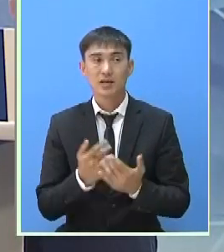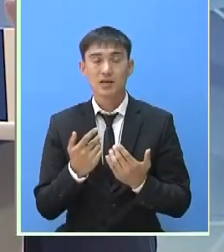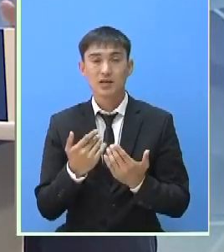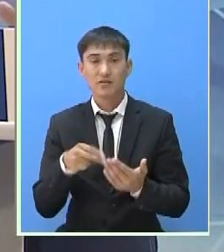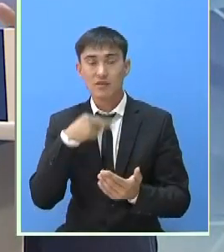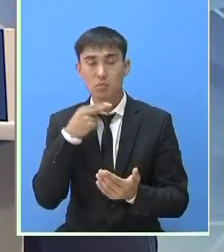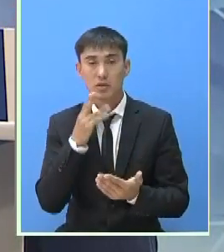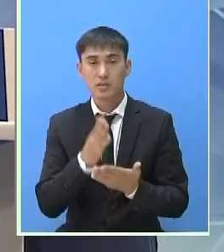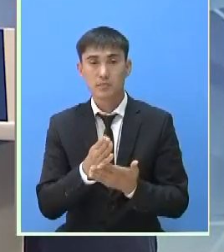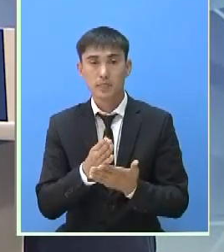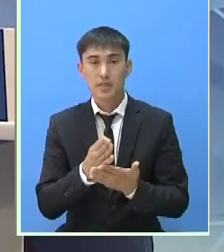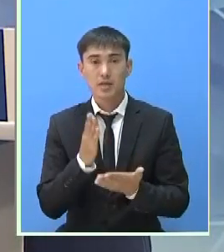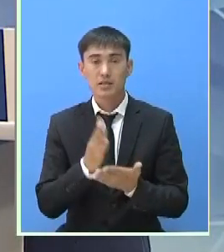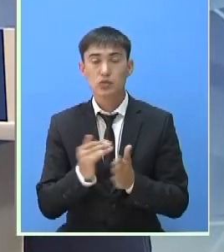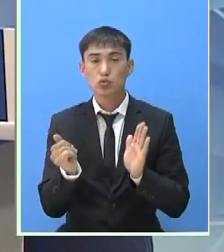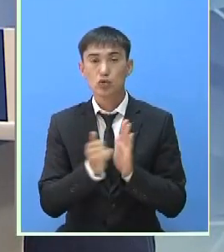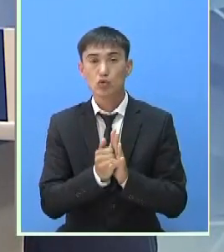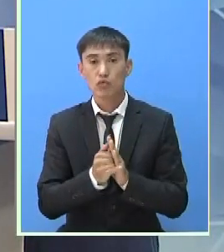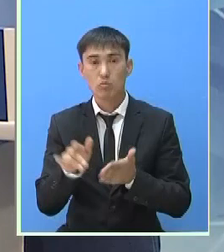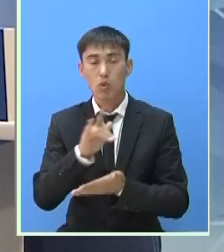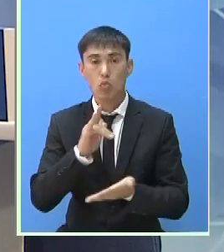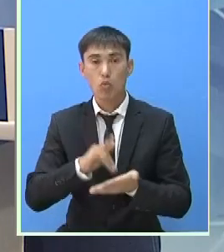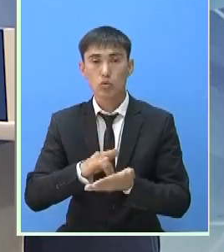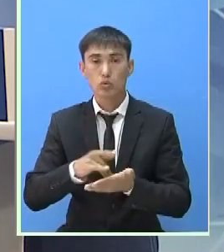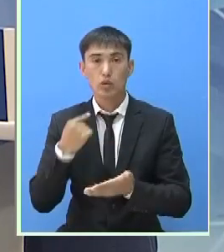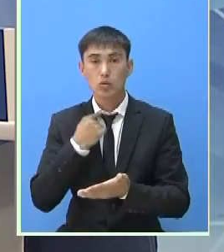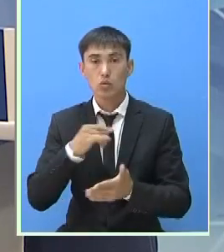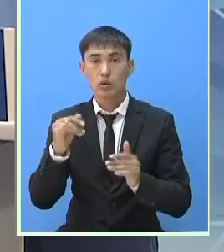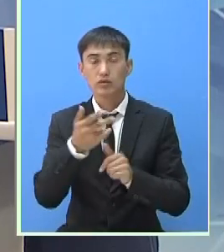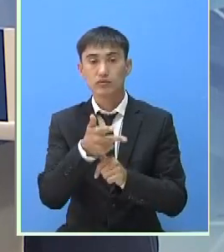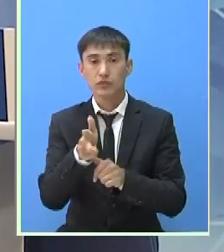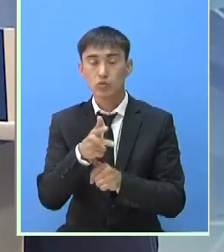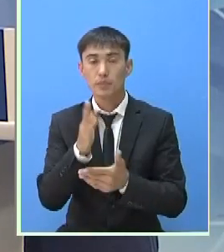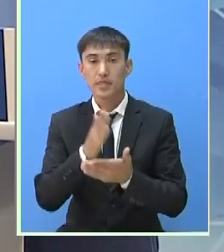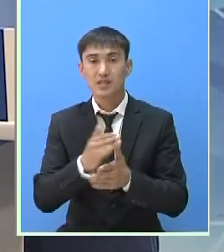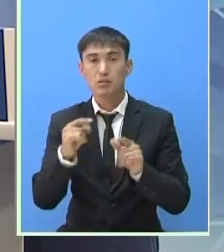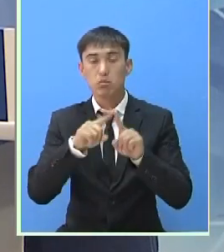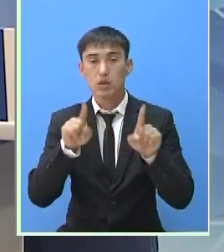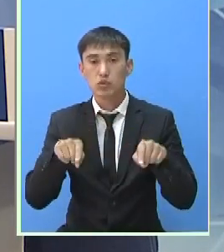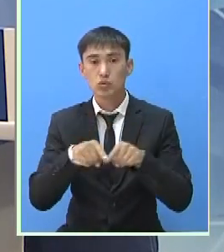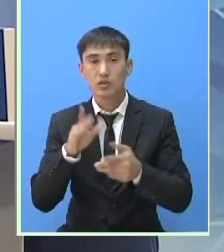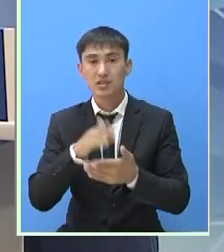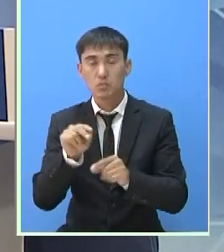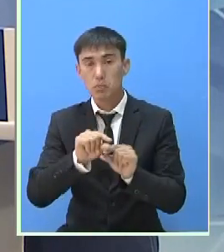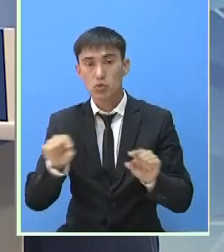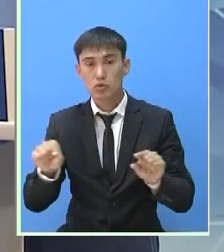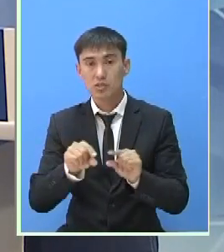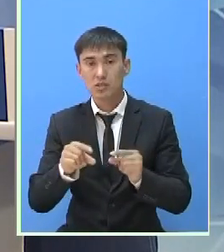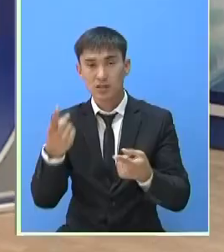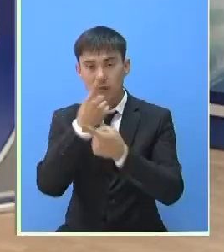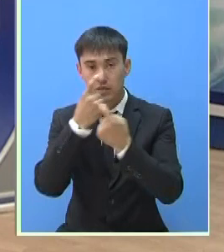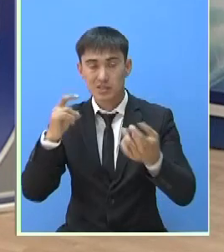нами приняты. Есть билборды, установленные по городу Талдыкурган, есть брошюры, есть бегущая строка со средствами